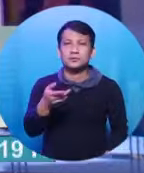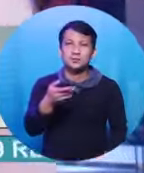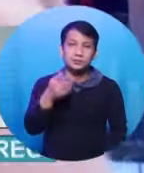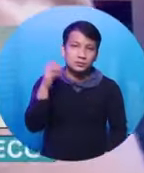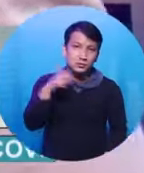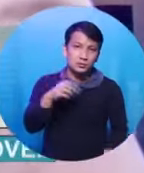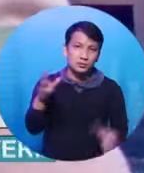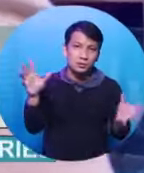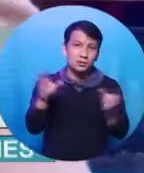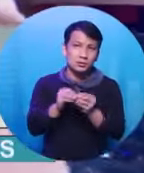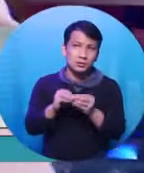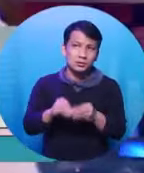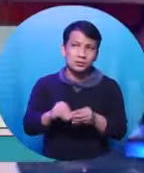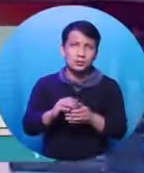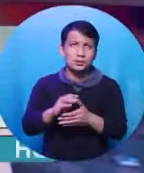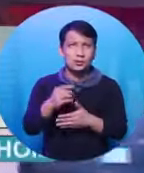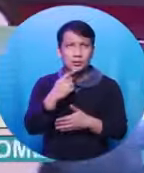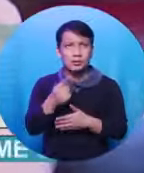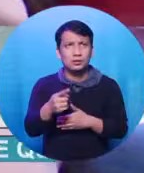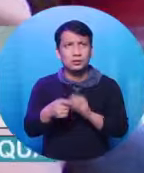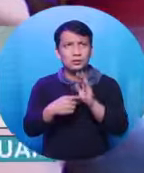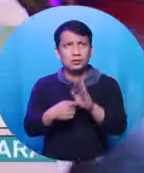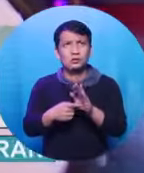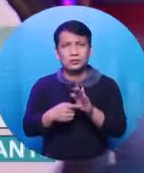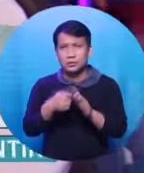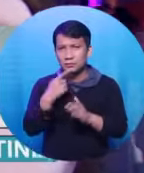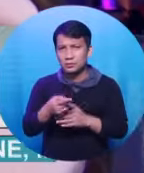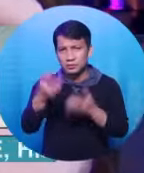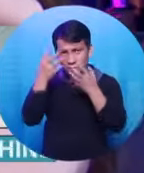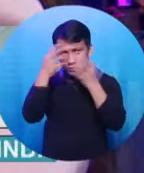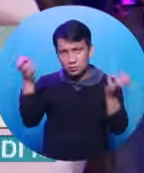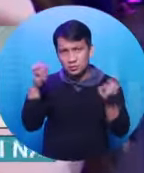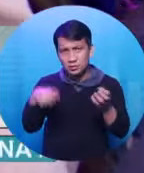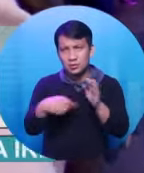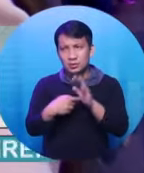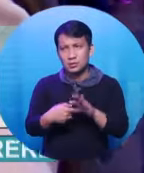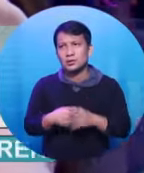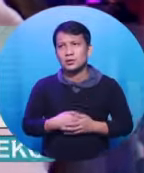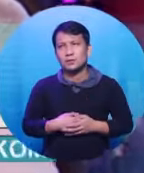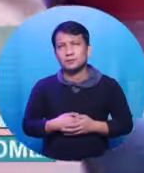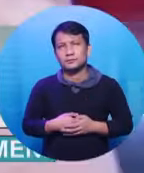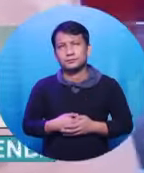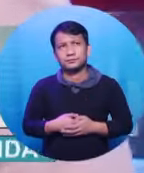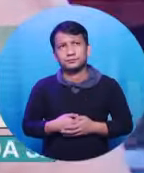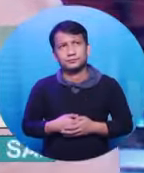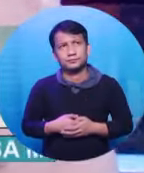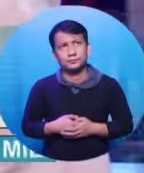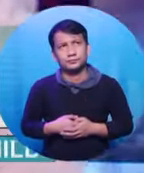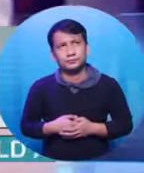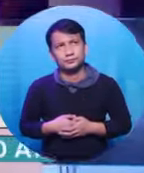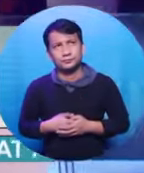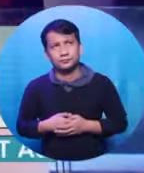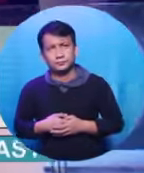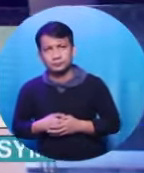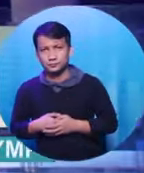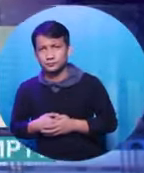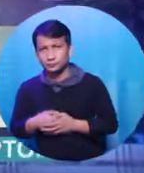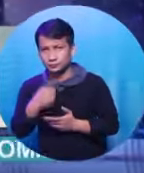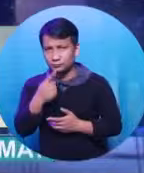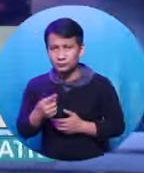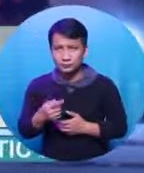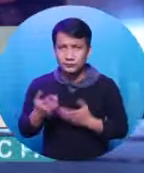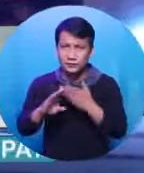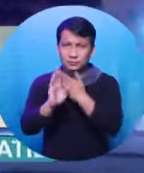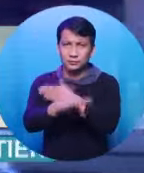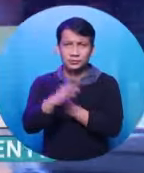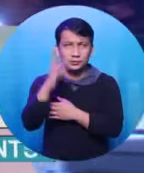yung mga round up nitong mga komento sa atin at yung galit na lang nila, no, sa perpetrator, sa suspect natin, idol. So